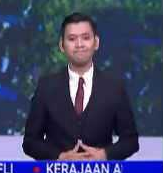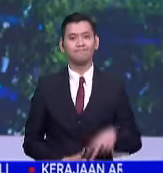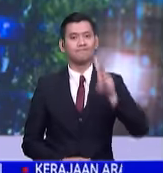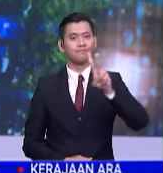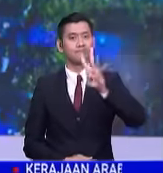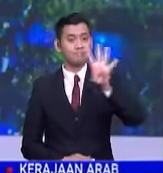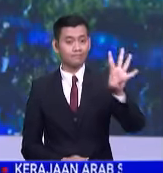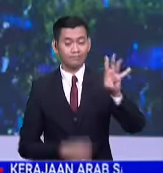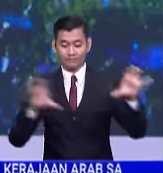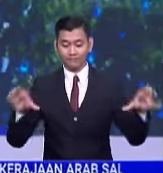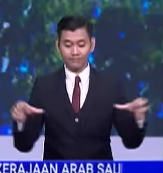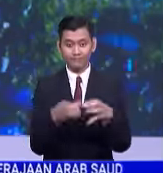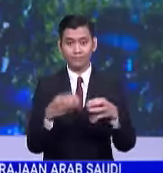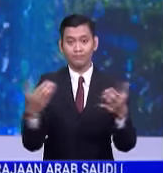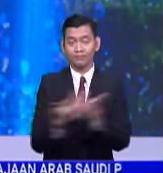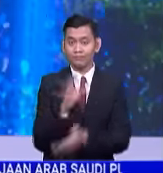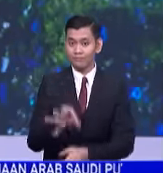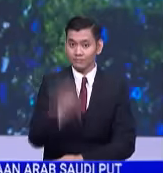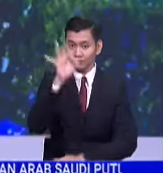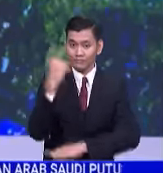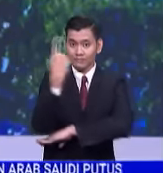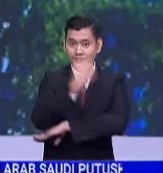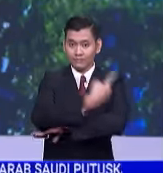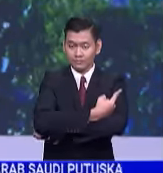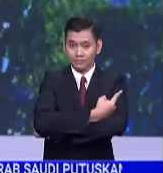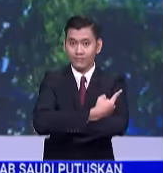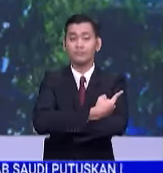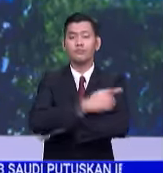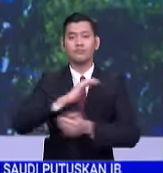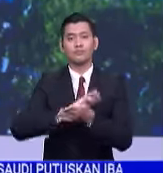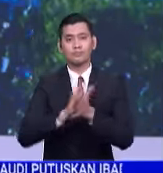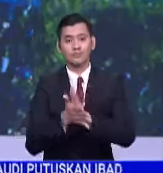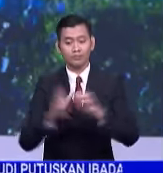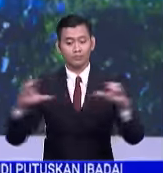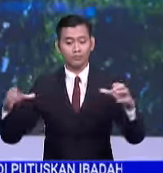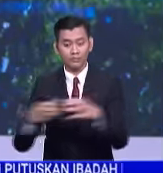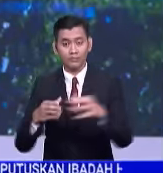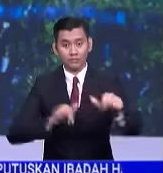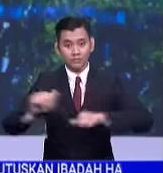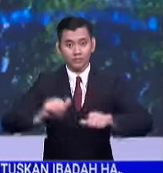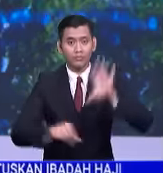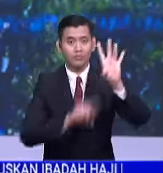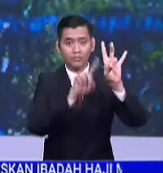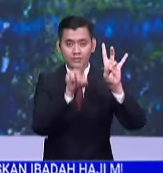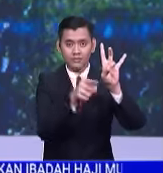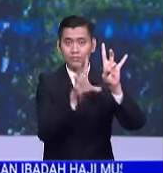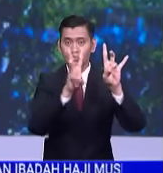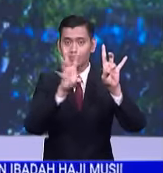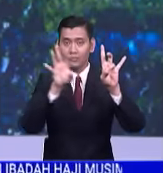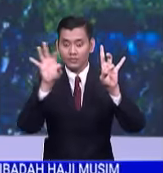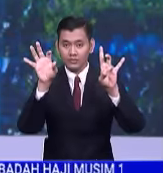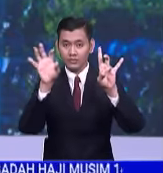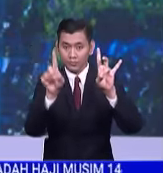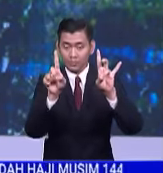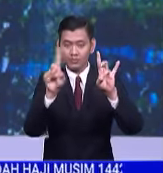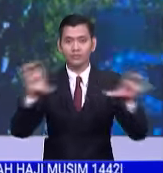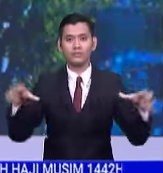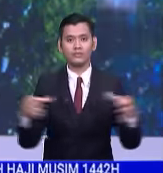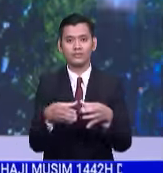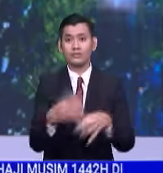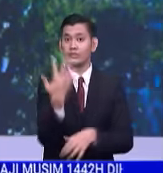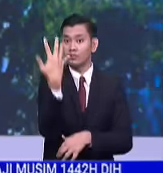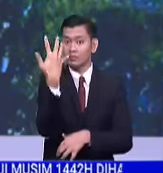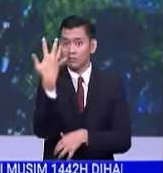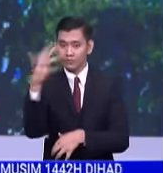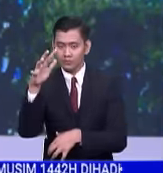Empat kluster baharu dilaporkan hari ini menjadikan kluster aktif sebanyak 761 kluster. 15